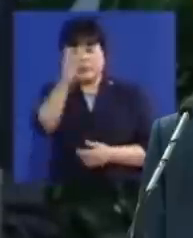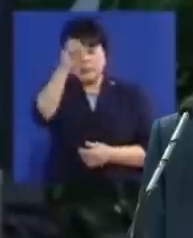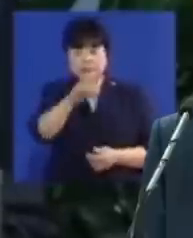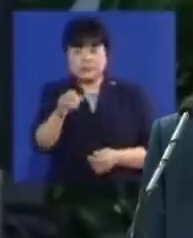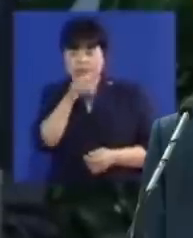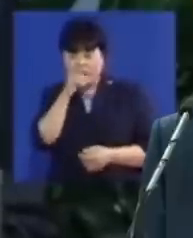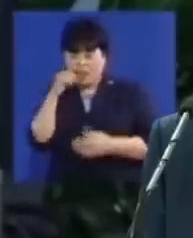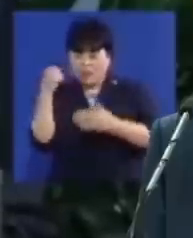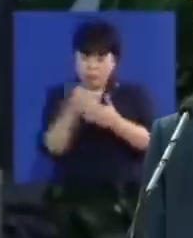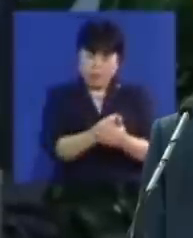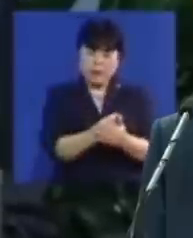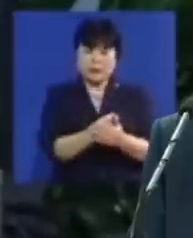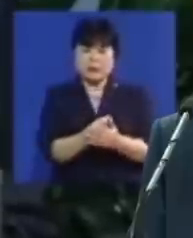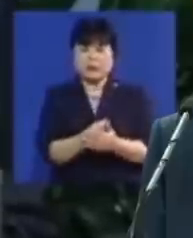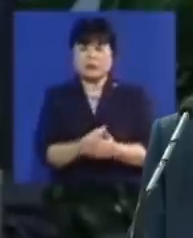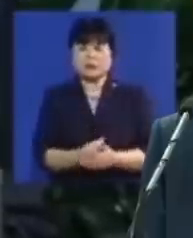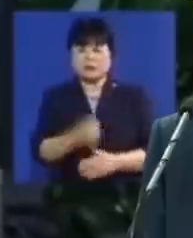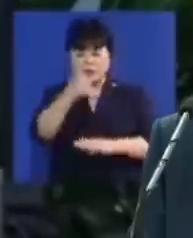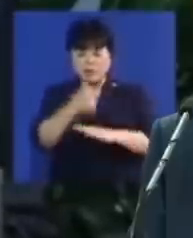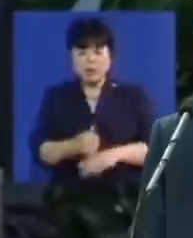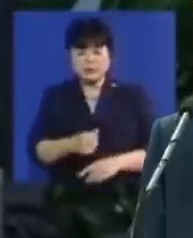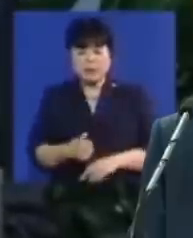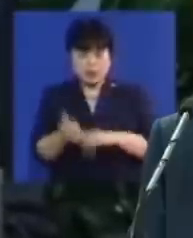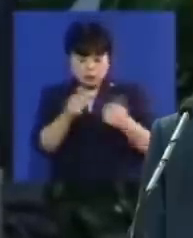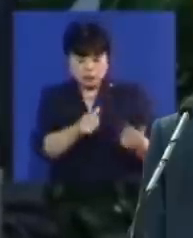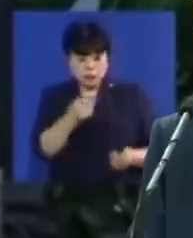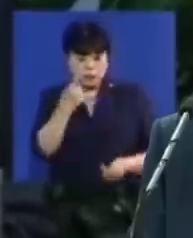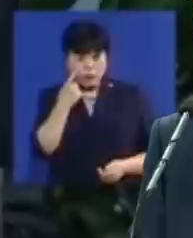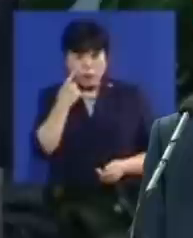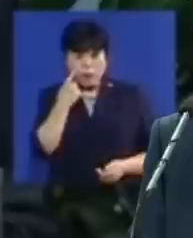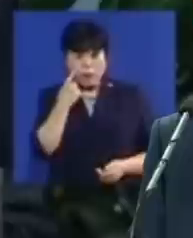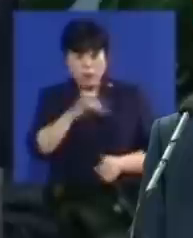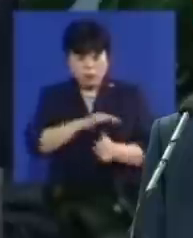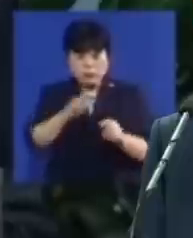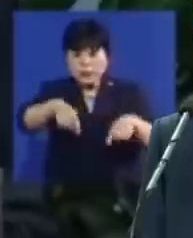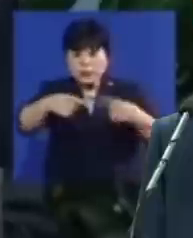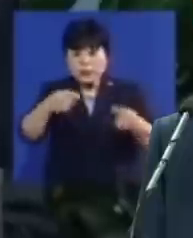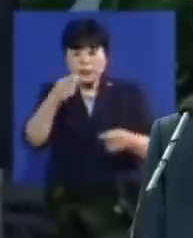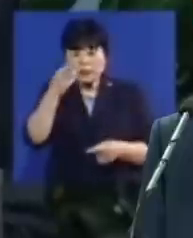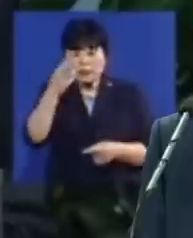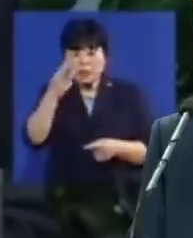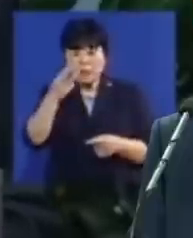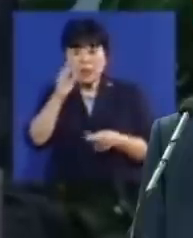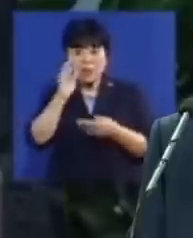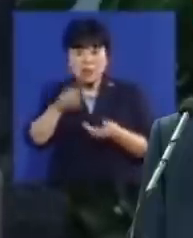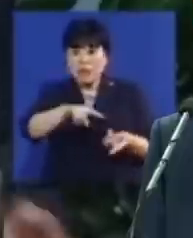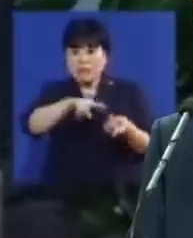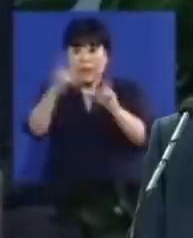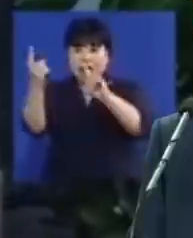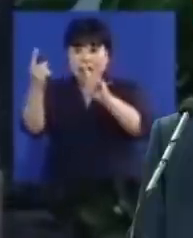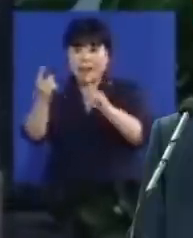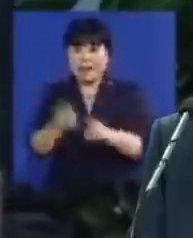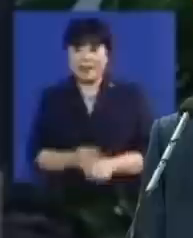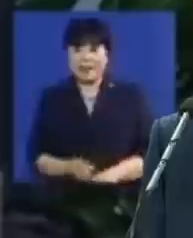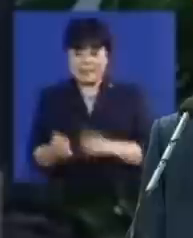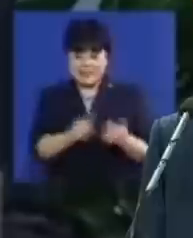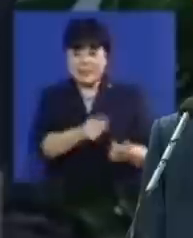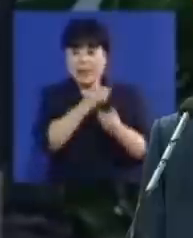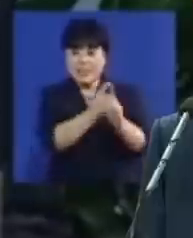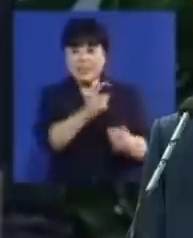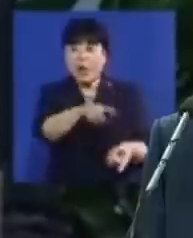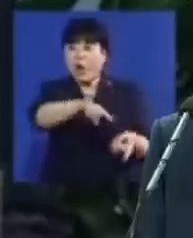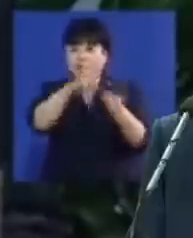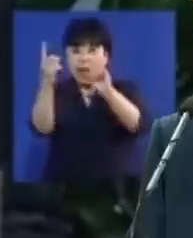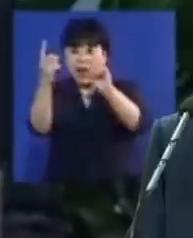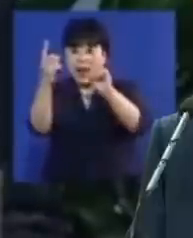십자가에 못 박여 비참하게 세상을 떼고 무덤에 들어간 지 사흘 만에 사망을 이기고